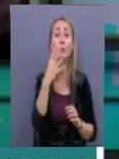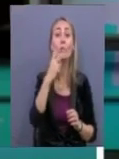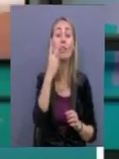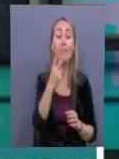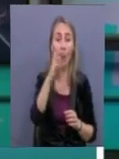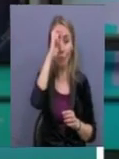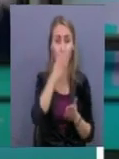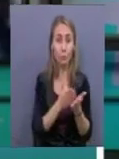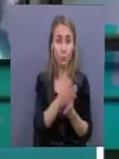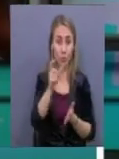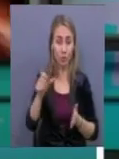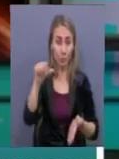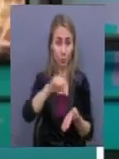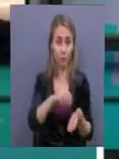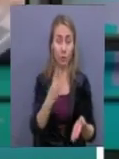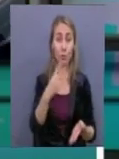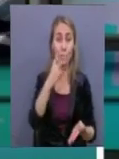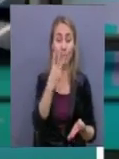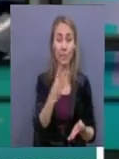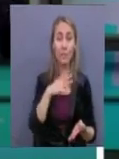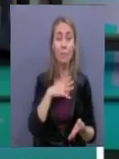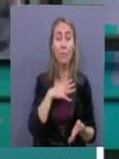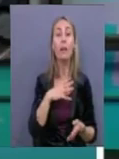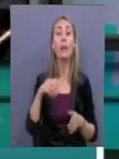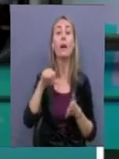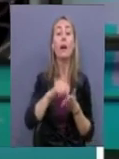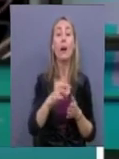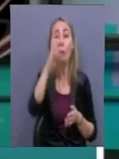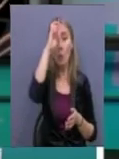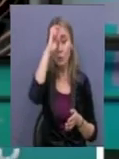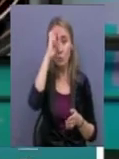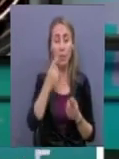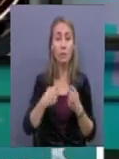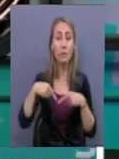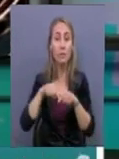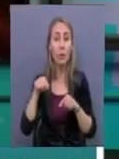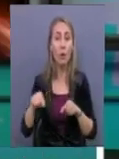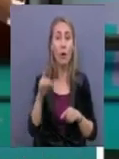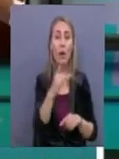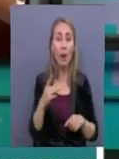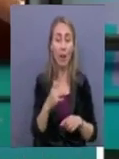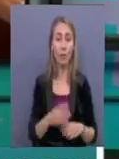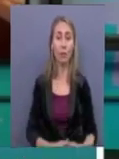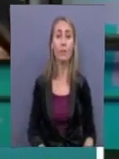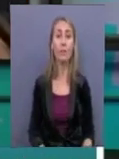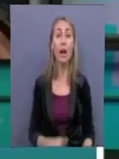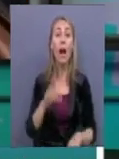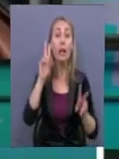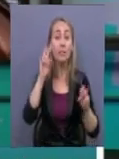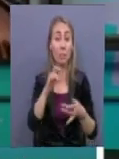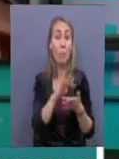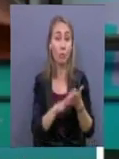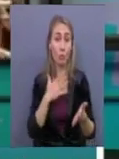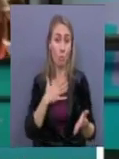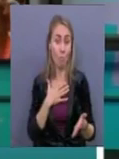Биылғы байқауға қатысуға 42 үміткер өтініш берген. Олардың 43% аудандық мемлекеттік органдардың өкілдері құрайды. Алғашқысынан сүрінбей